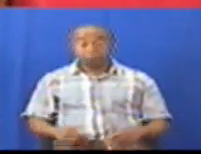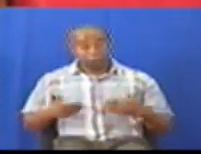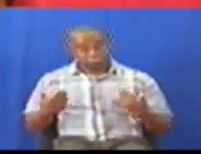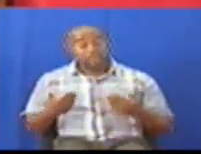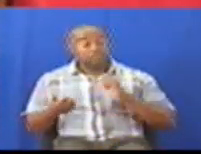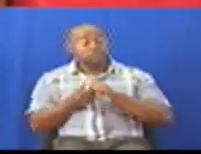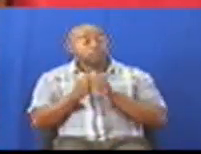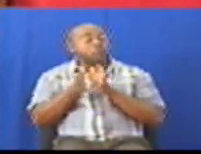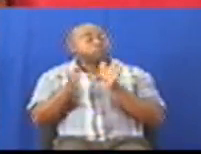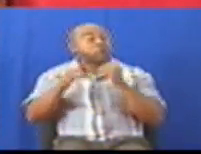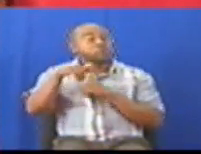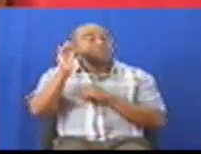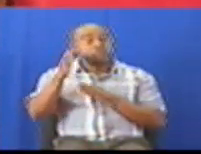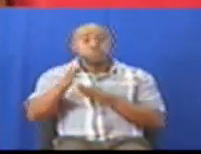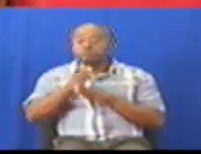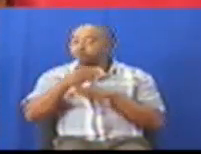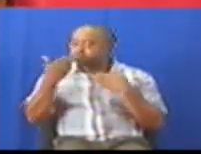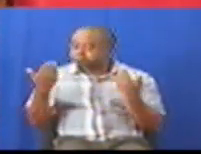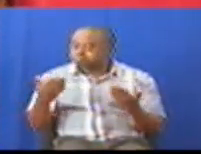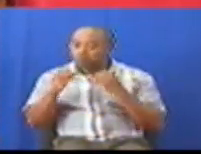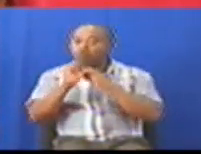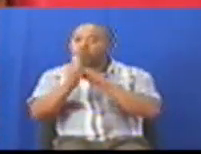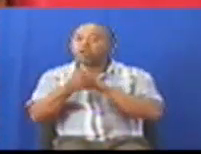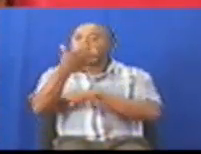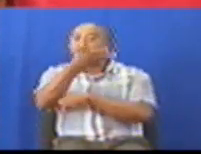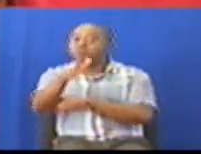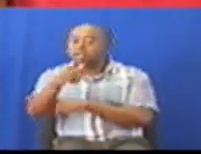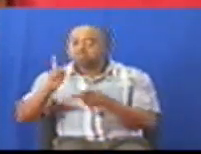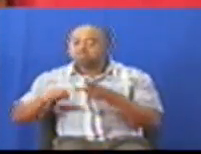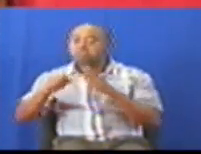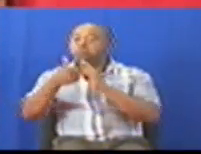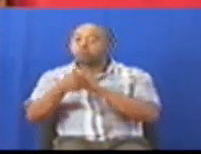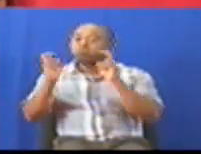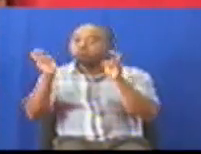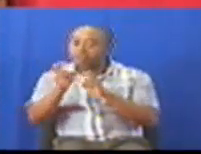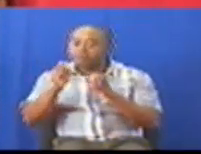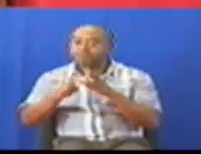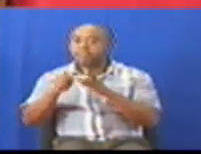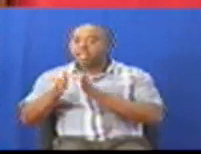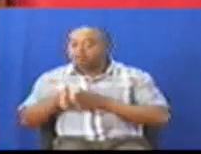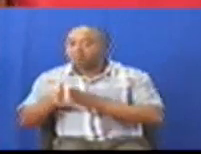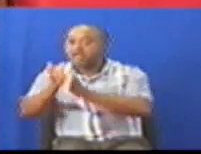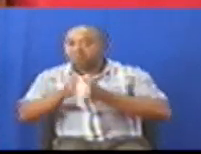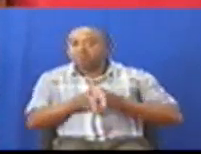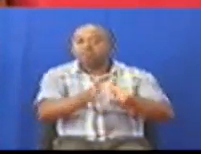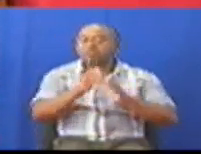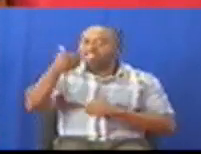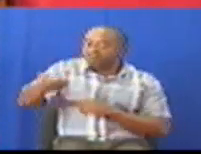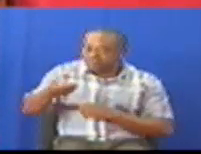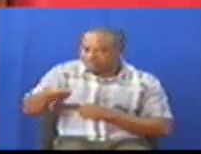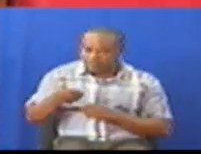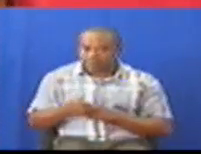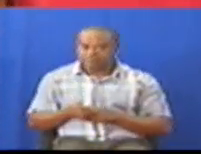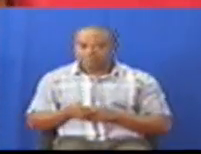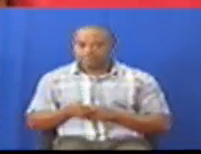zangu, ni wakala wa maji, wakala wa umeme na wakala wa barabara vijijini. Wakala